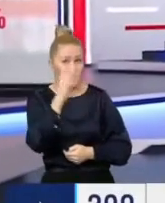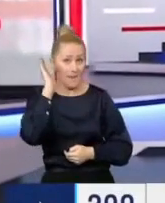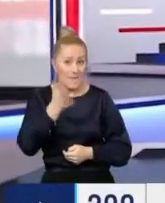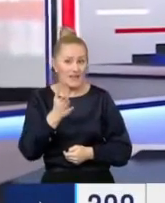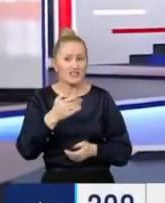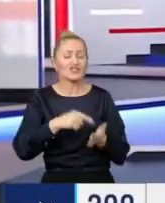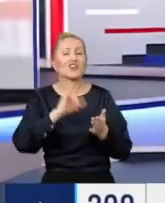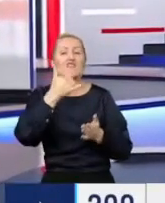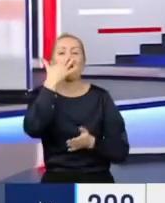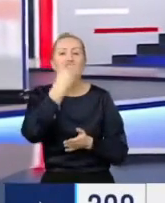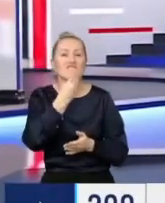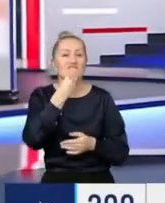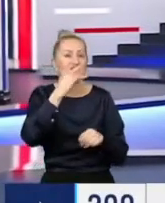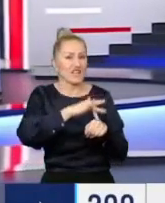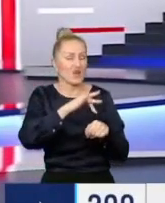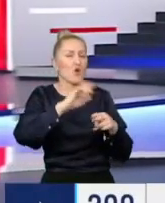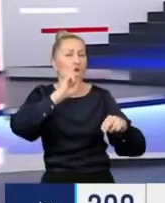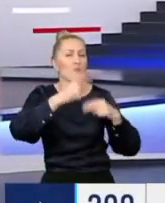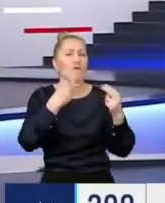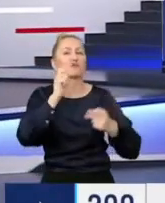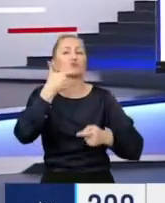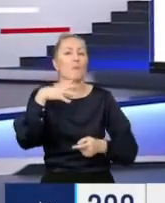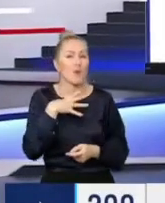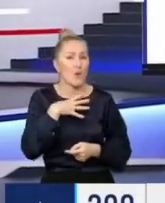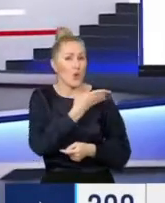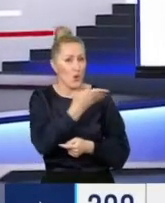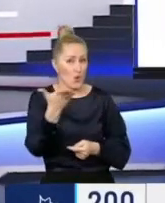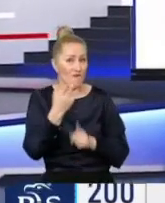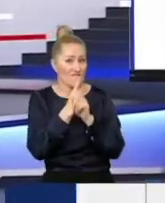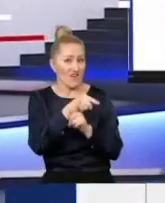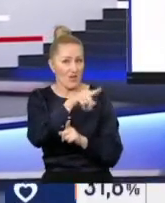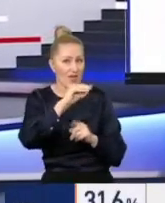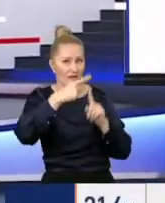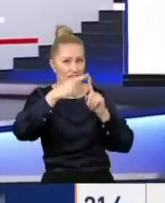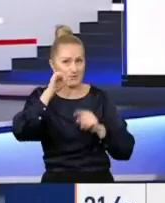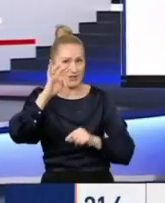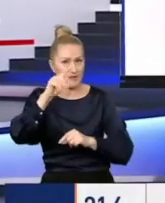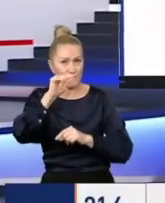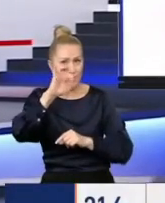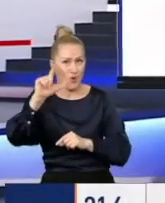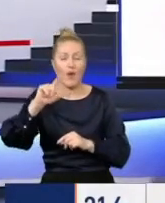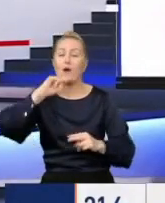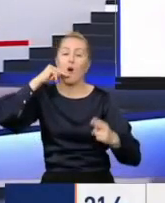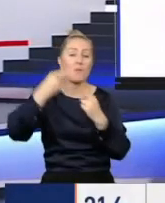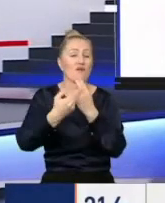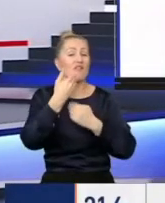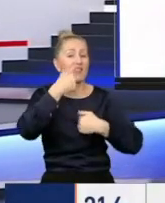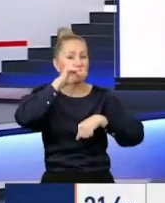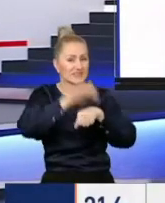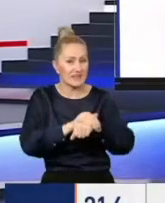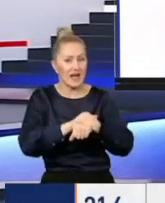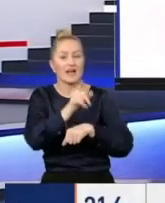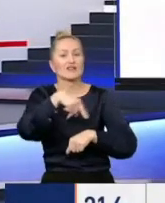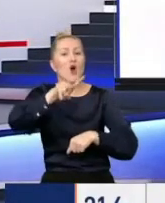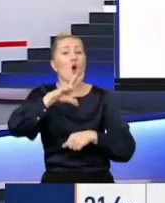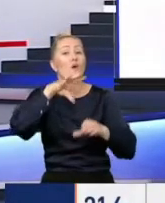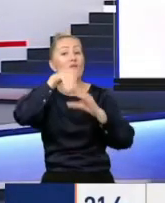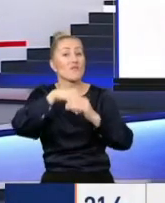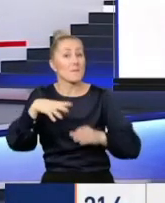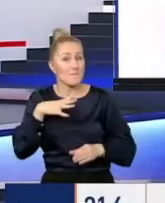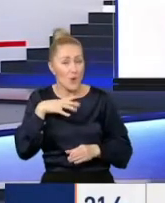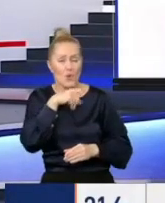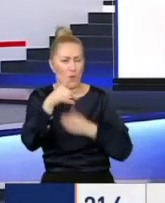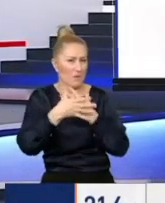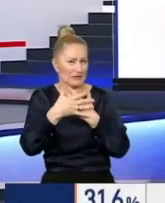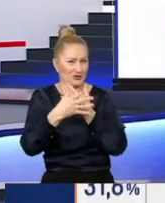obok mnie, jakie padły odpowiedzi na to pytanie według badania Exit Poll. Zdecydowana negatywna odpowiedź tych, którzy brali udział w referendum.